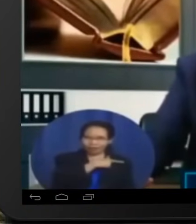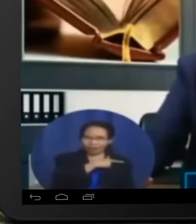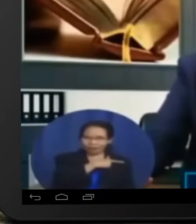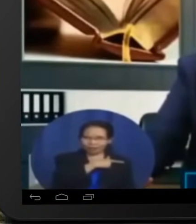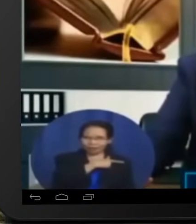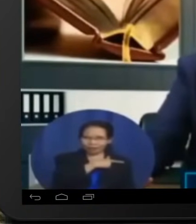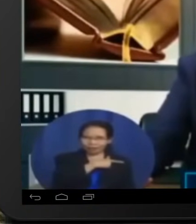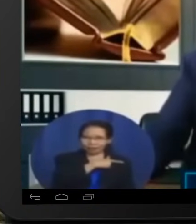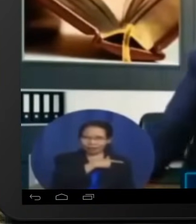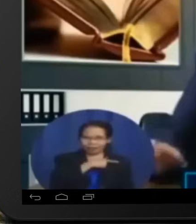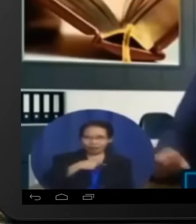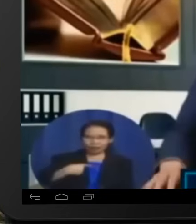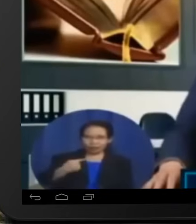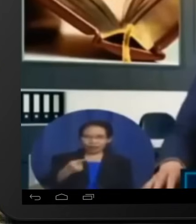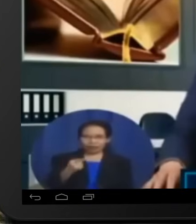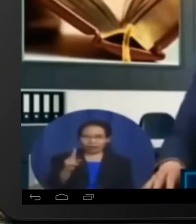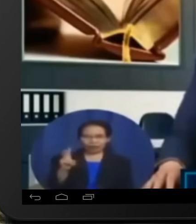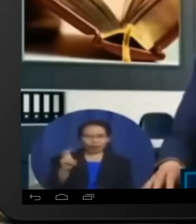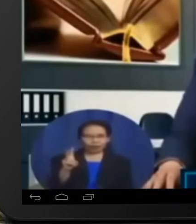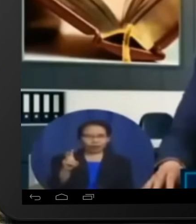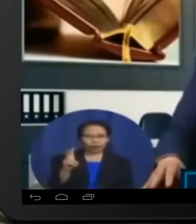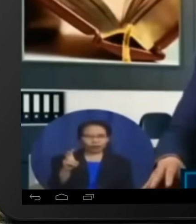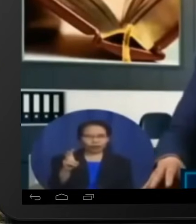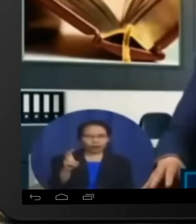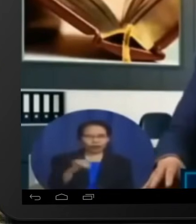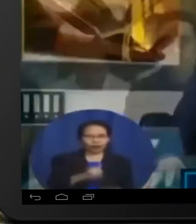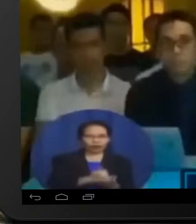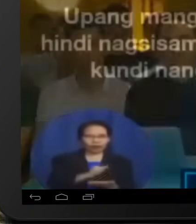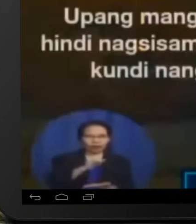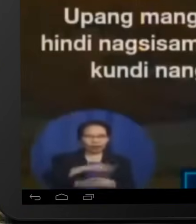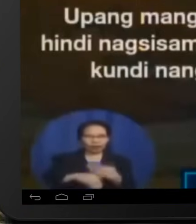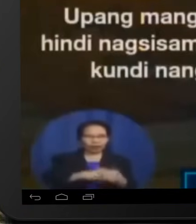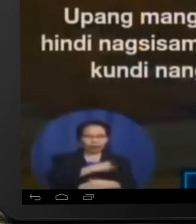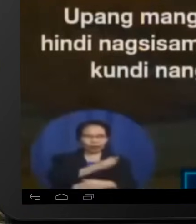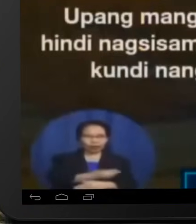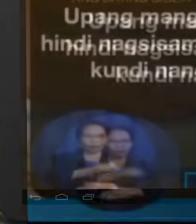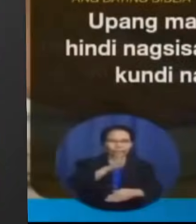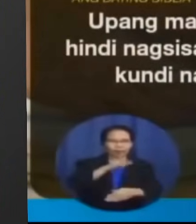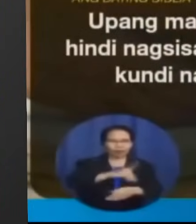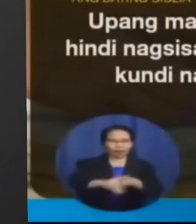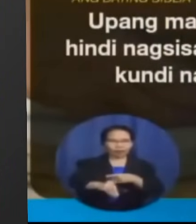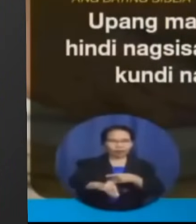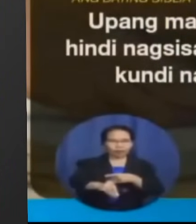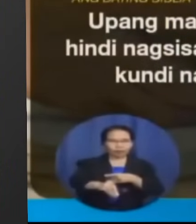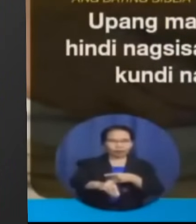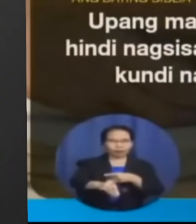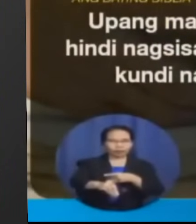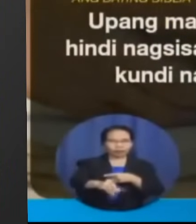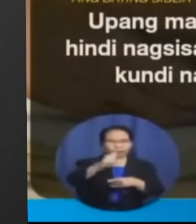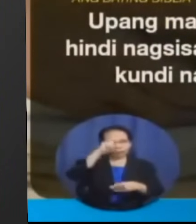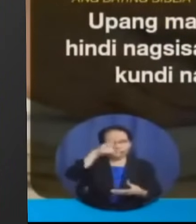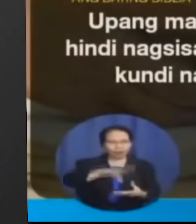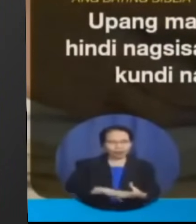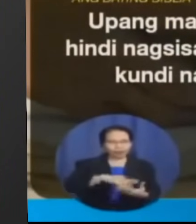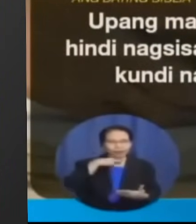kasinungalingan. Ang sabi sa 12, upang mga hatulan silang lahat na